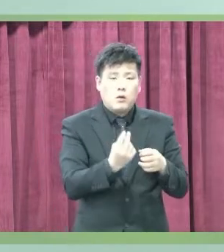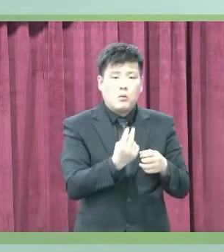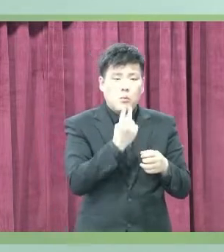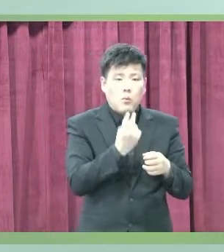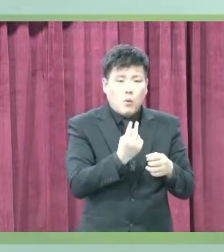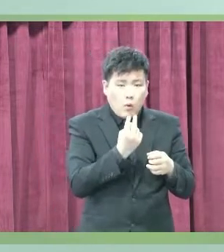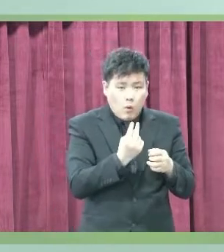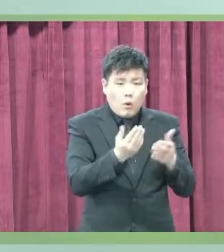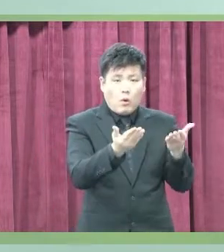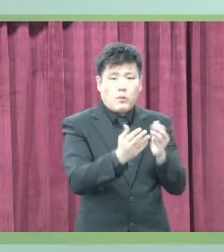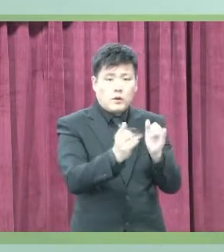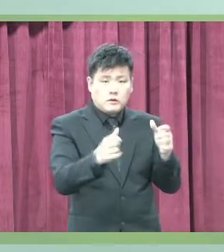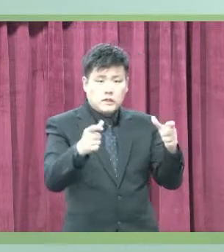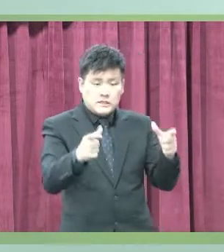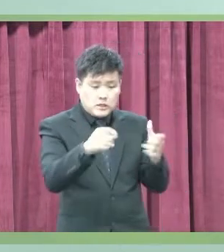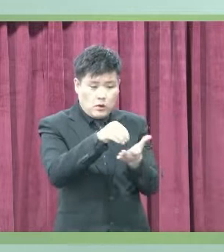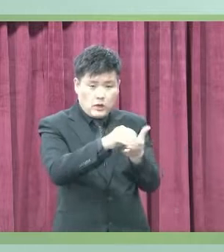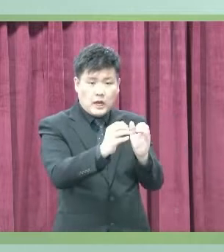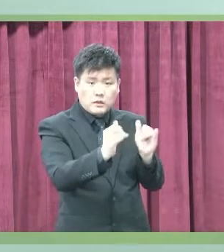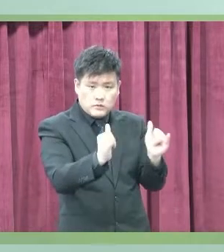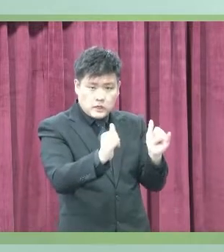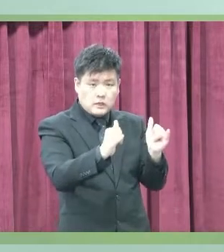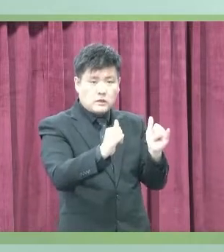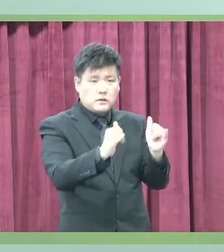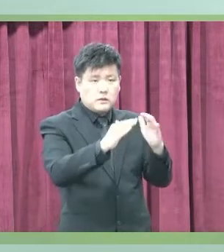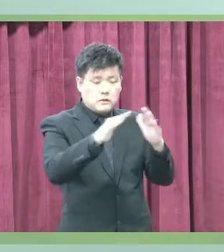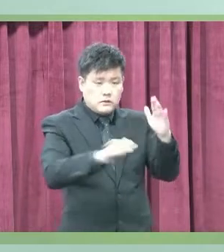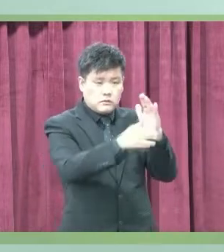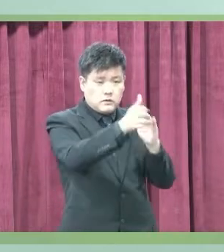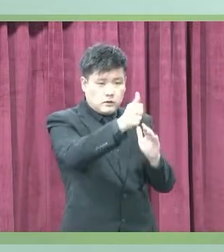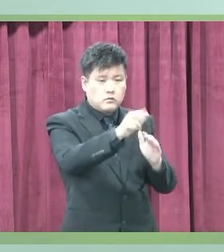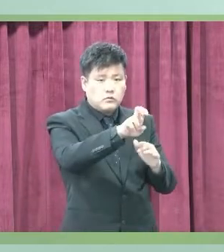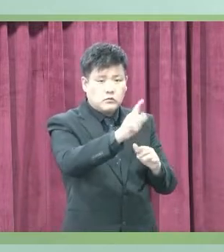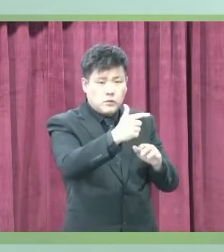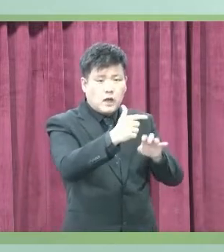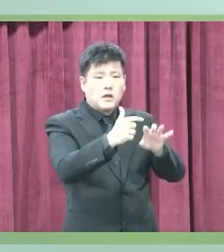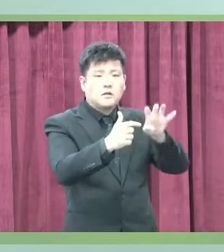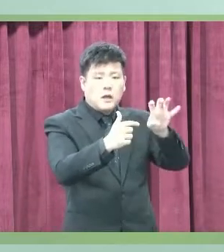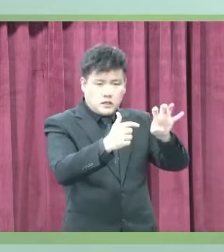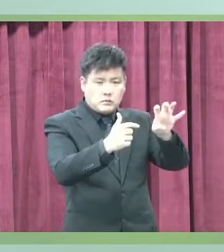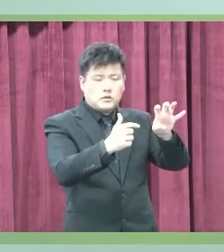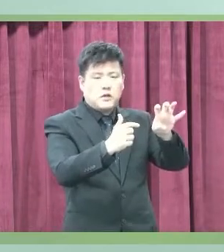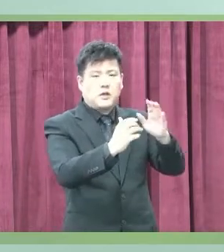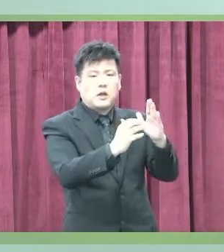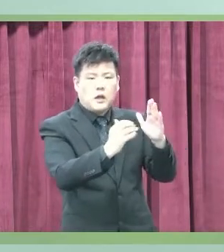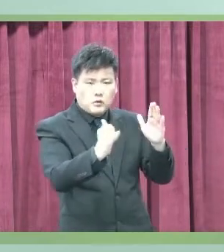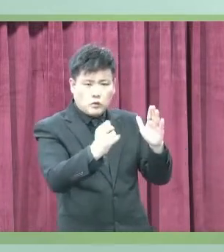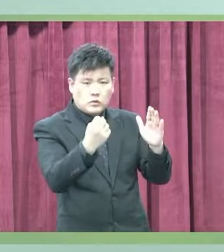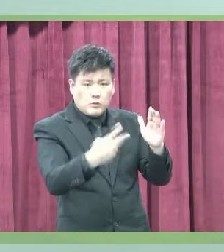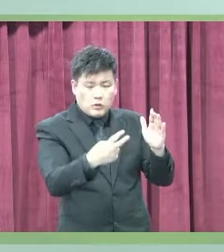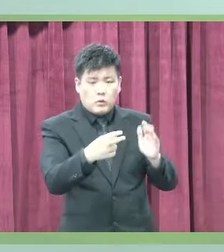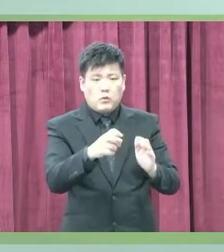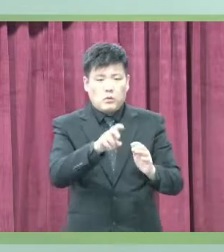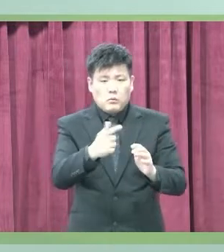대상자 중 지역 가입자는 세대주와 만 40세 이상 세대원에서 세대주와 만 20세 이상의